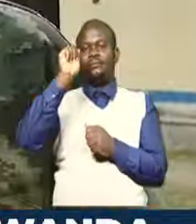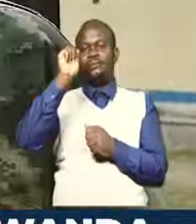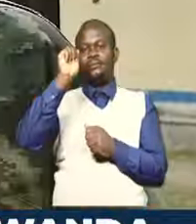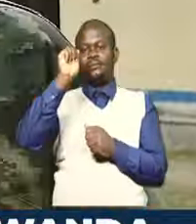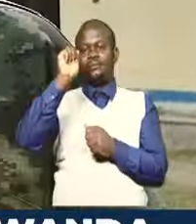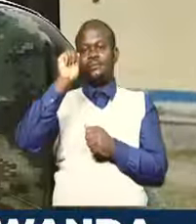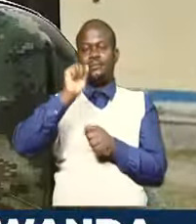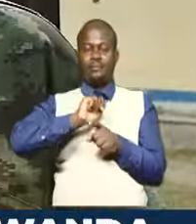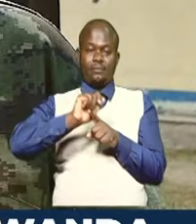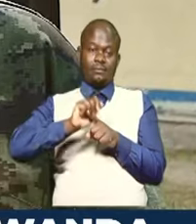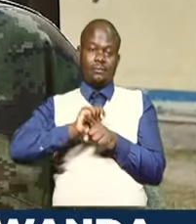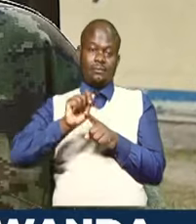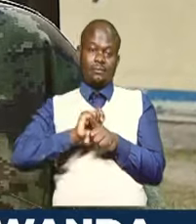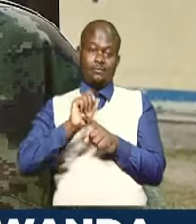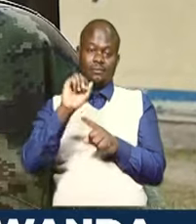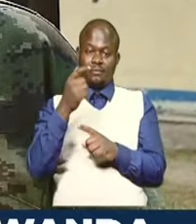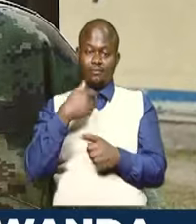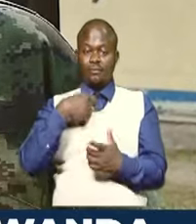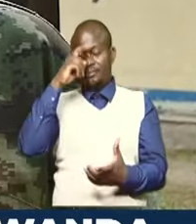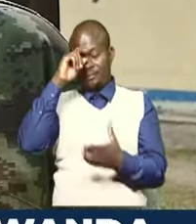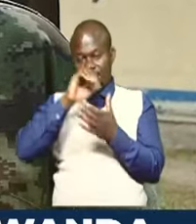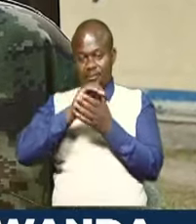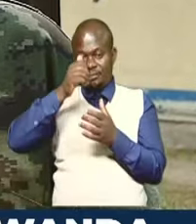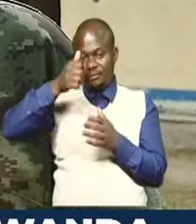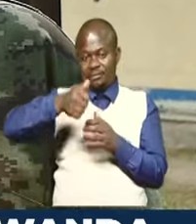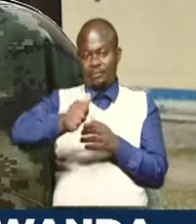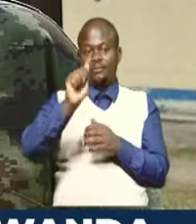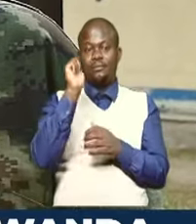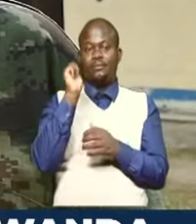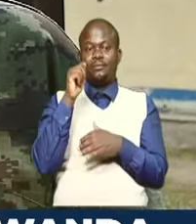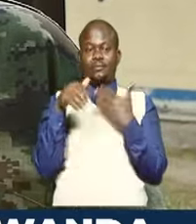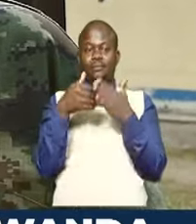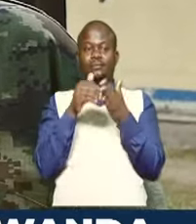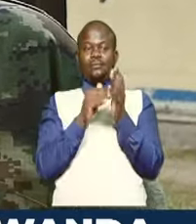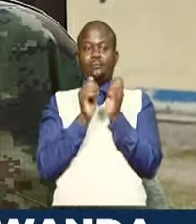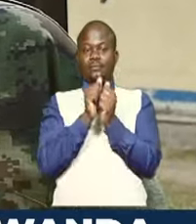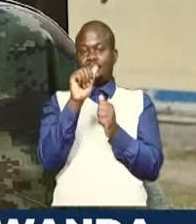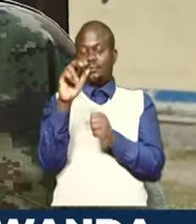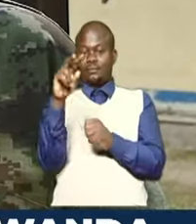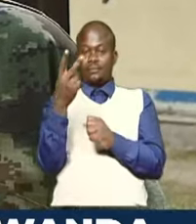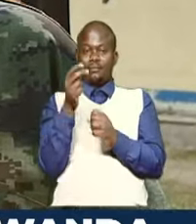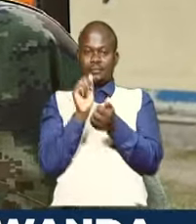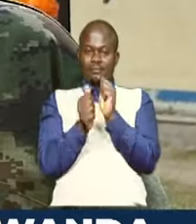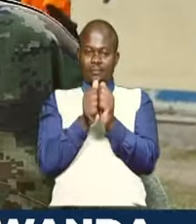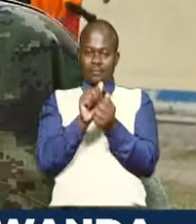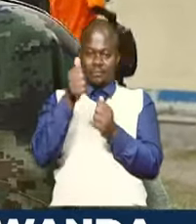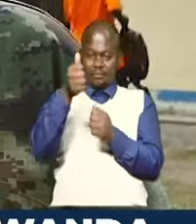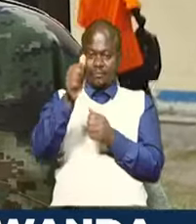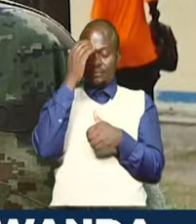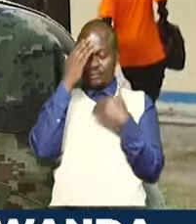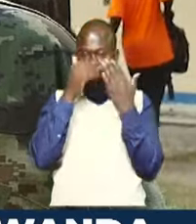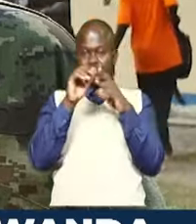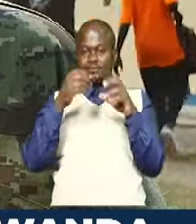babatoza abana b'abakobwa icyambere kugirira icyizere, icyakabiri kwirwanaho kuko